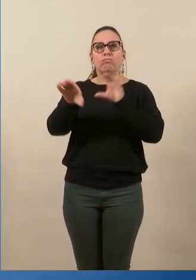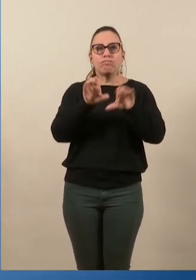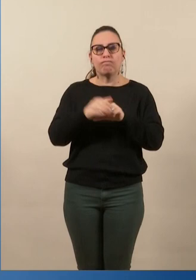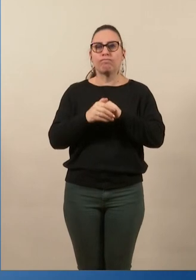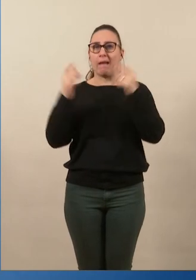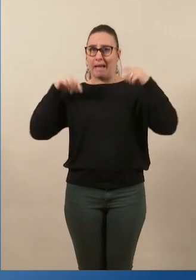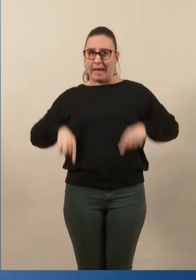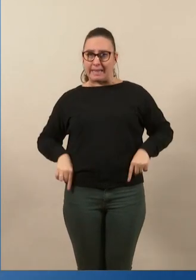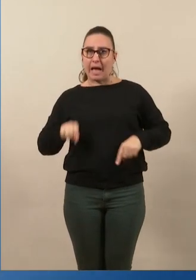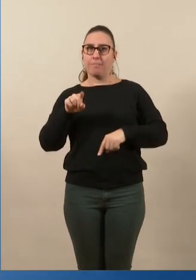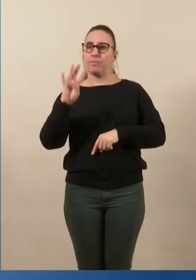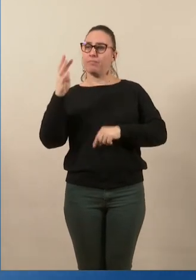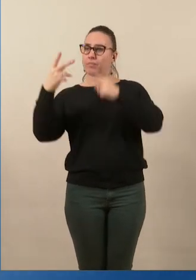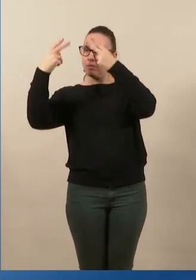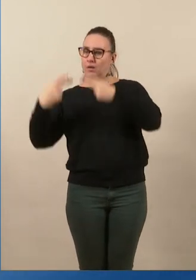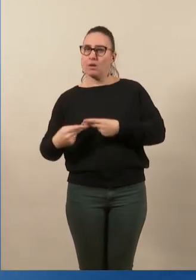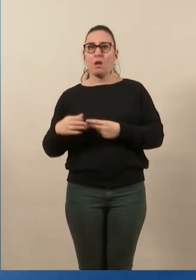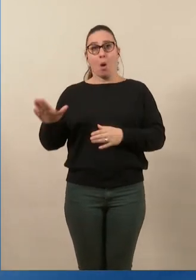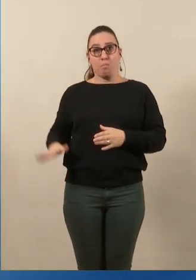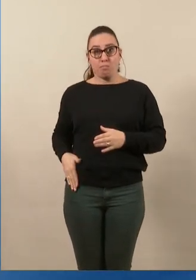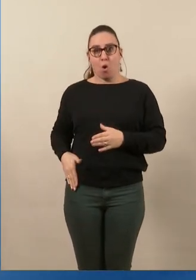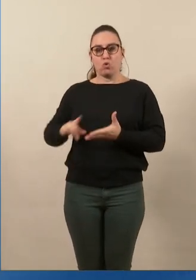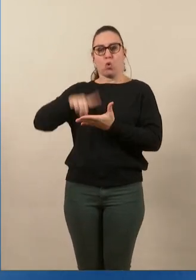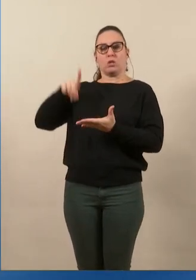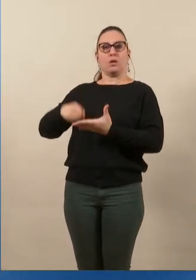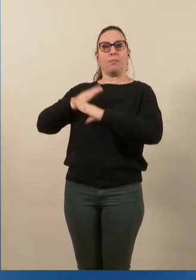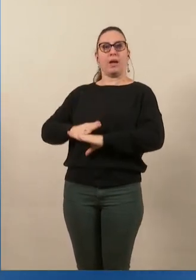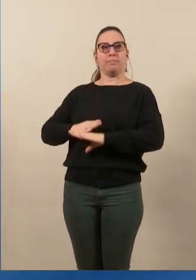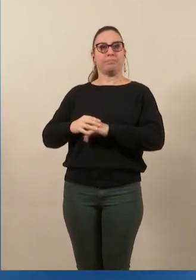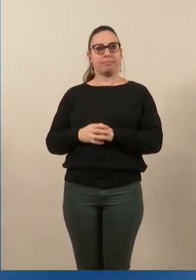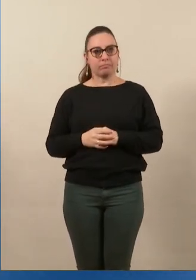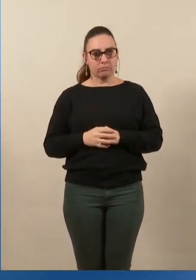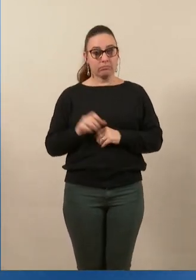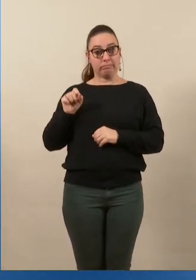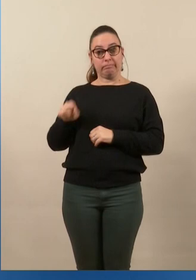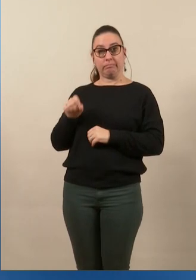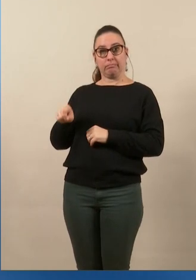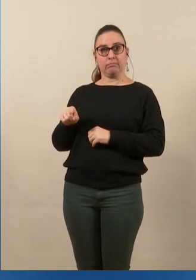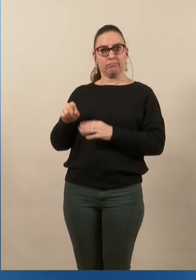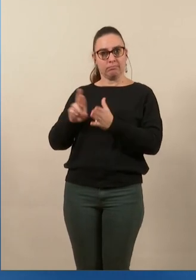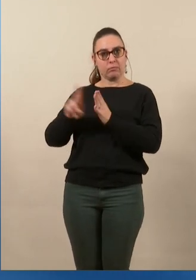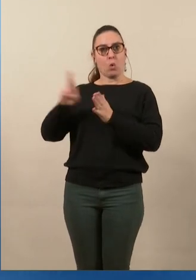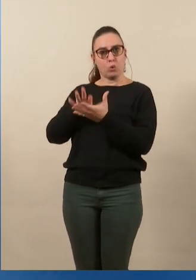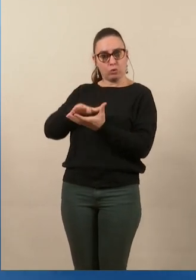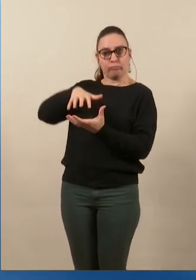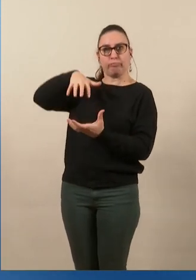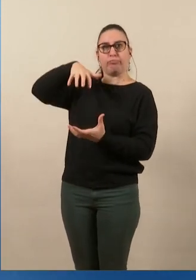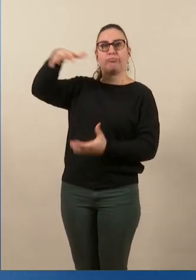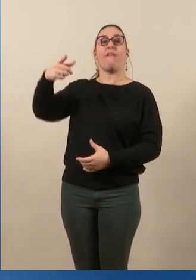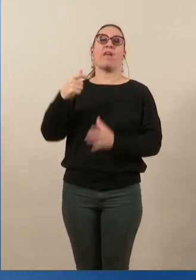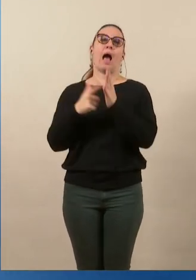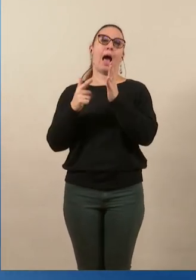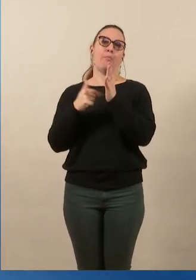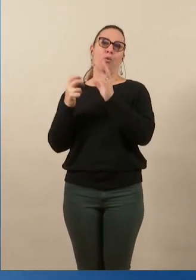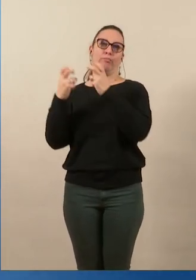état et un scénario ressources propres concernant l'augmentation de ressources propres par le levier fiscal